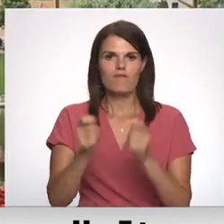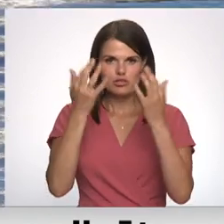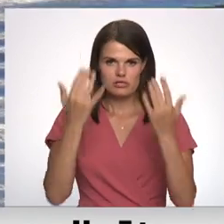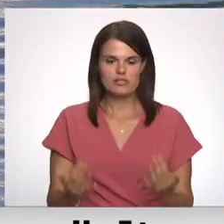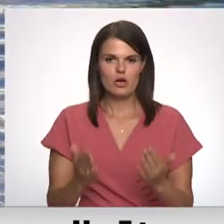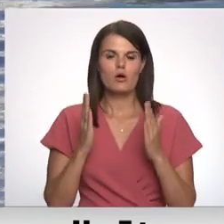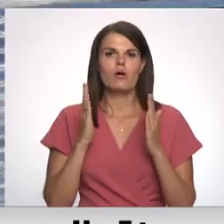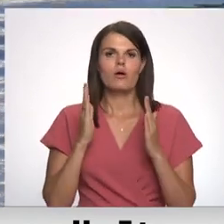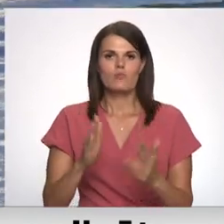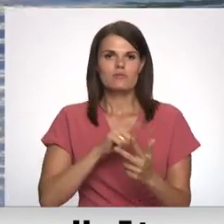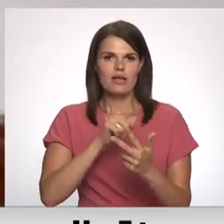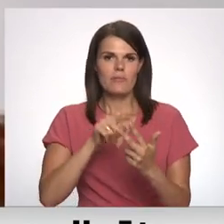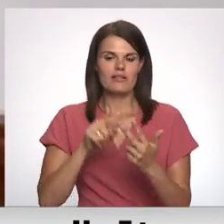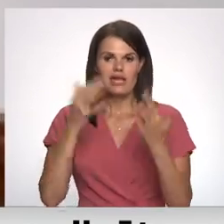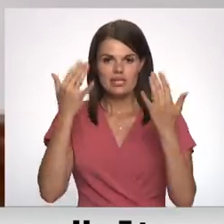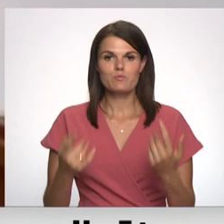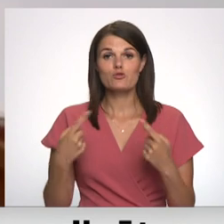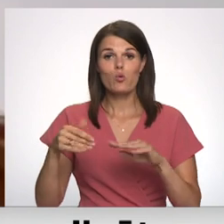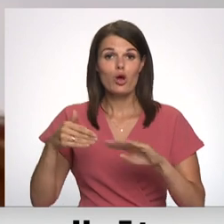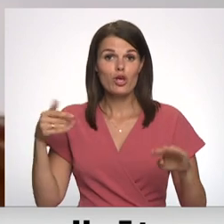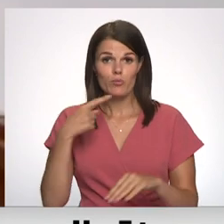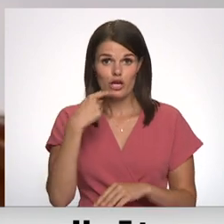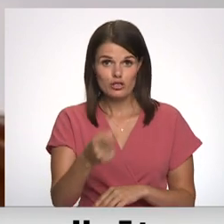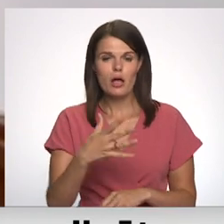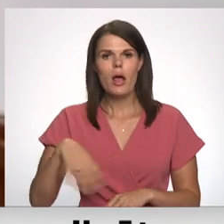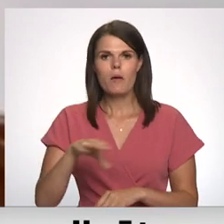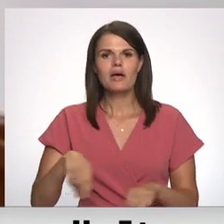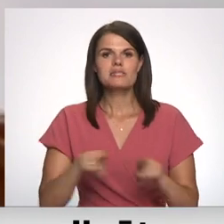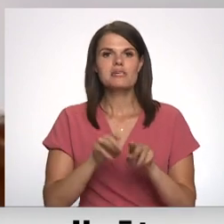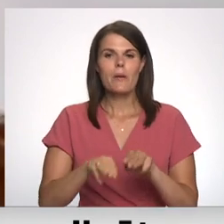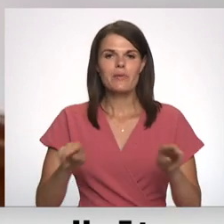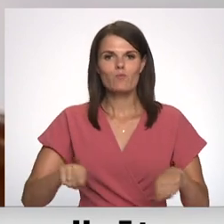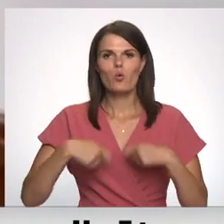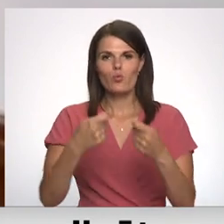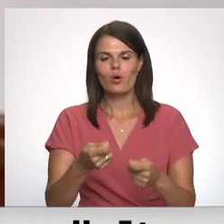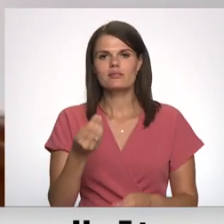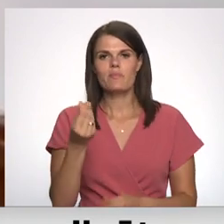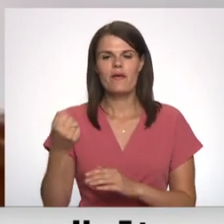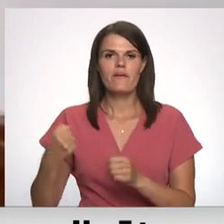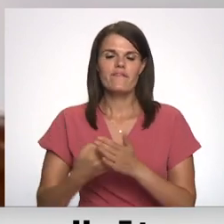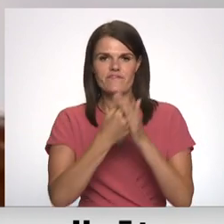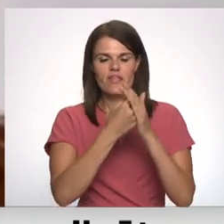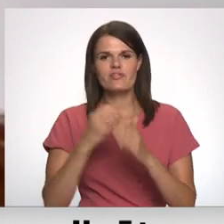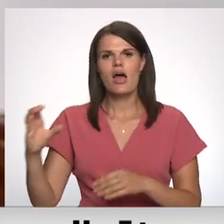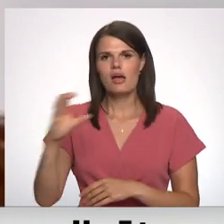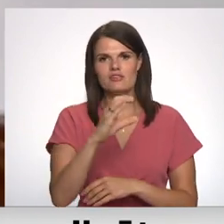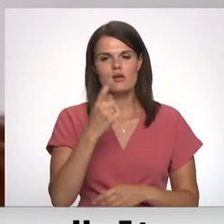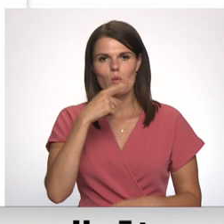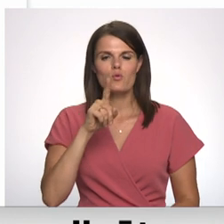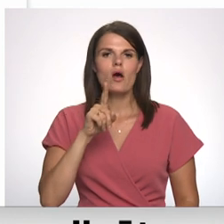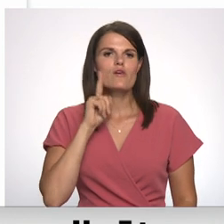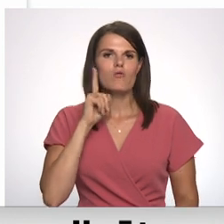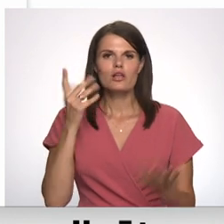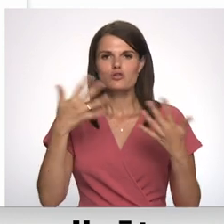ceremonija. Tiem trīs pasākumiem, ko es iepriekš minēju, mēs kā ministrija dodam arī klāt finansējumu no jaunatnes politikas valsts